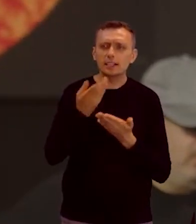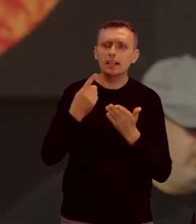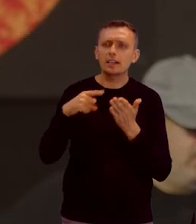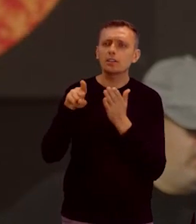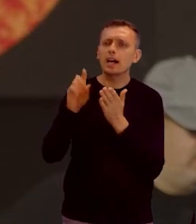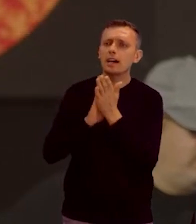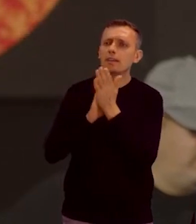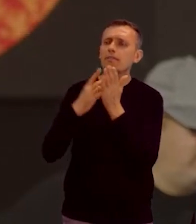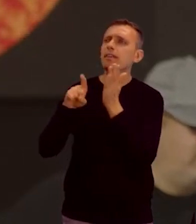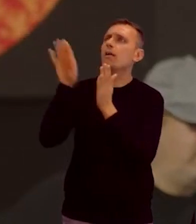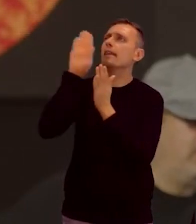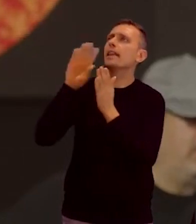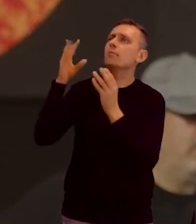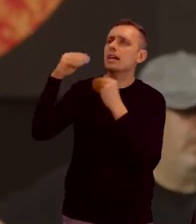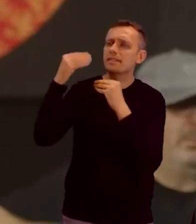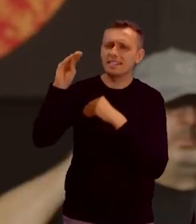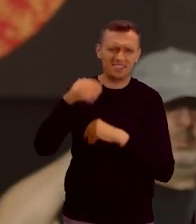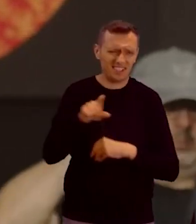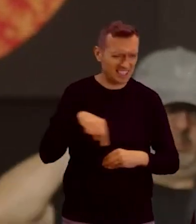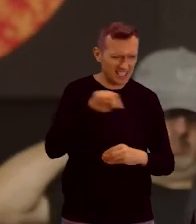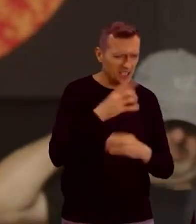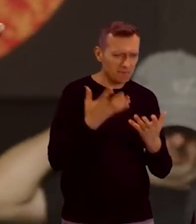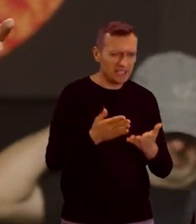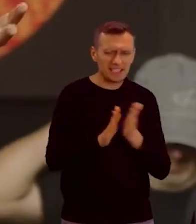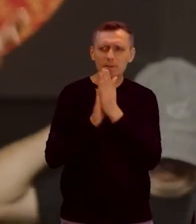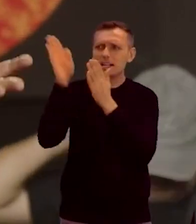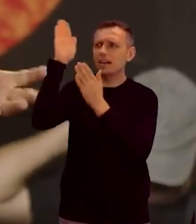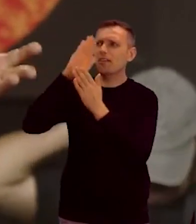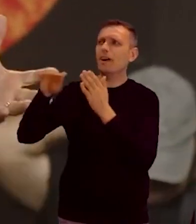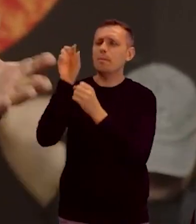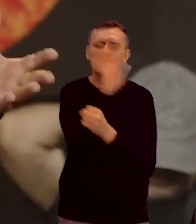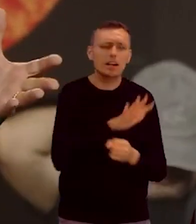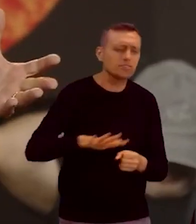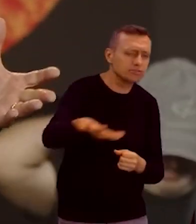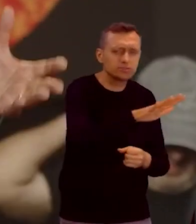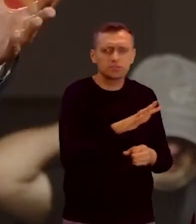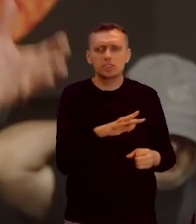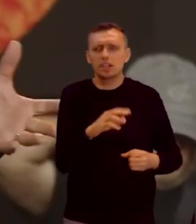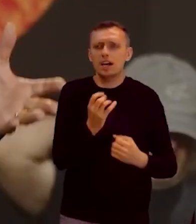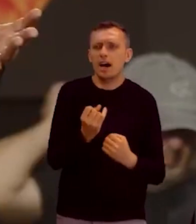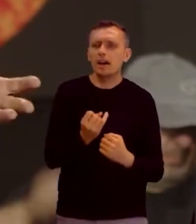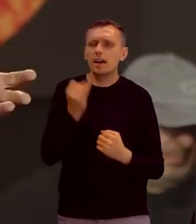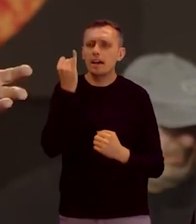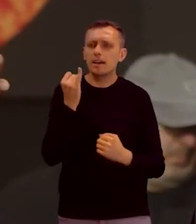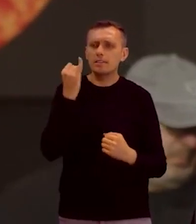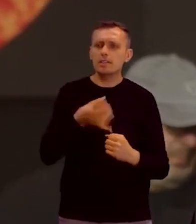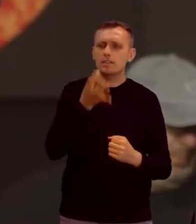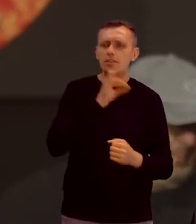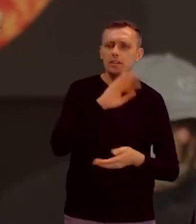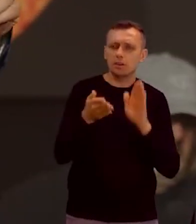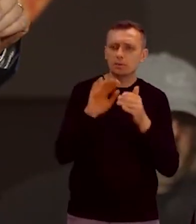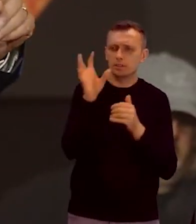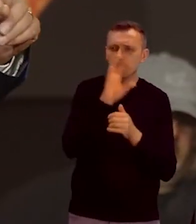Boga się rozprostrzeniała, a dzieci, żeby były we właściwy sposób widziane, doceniane